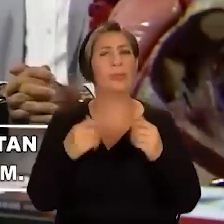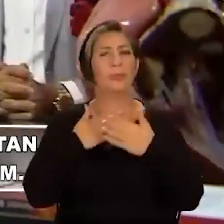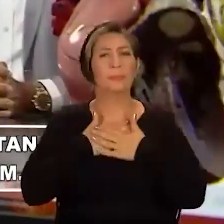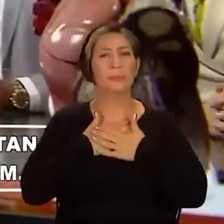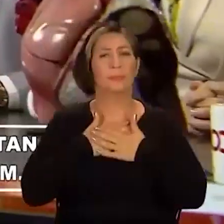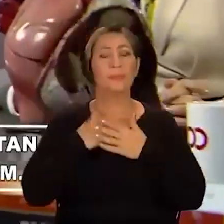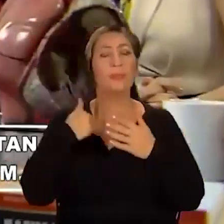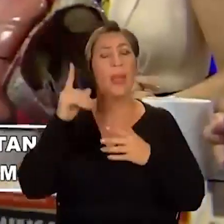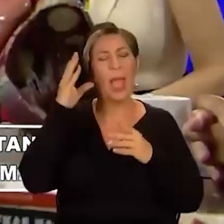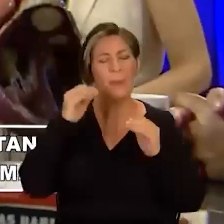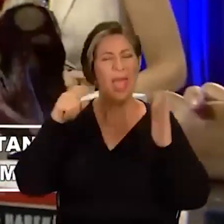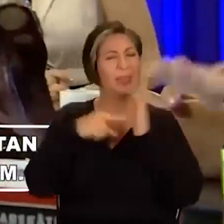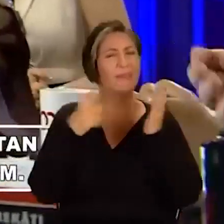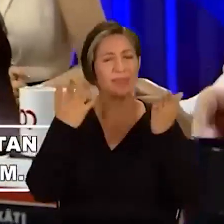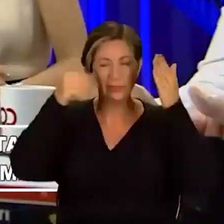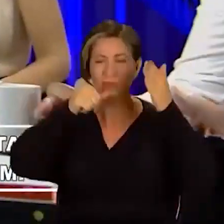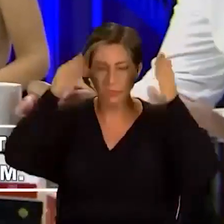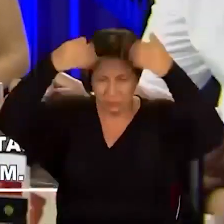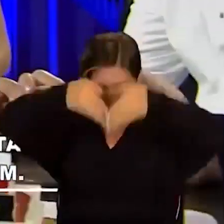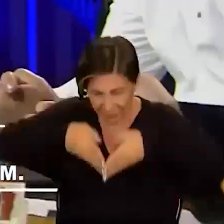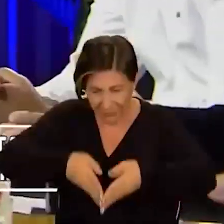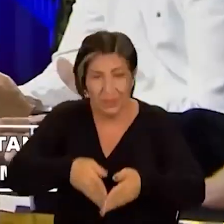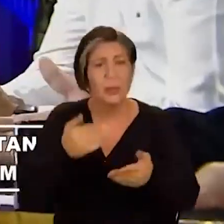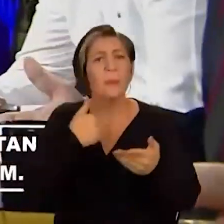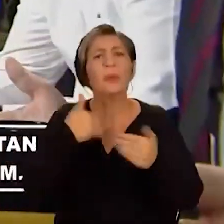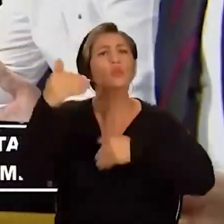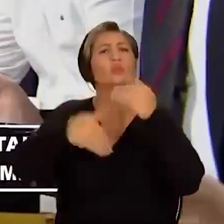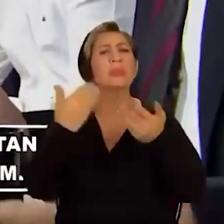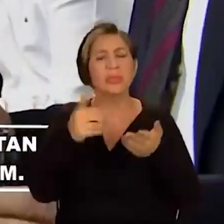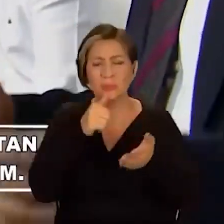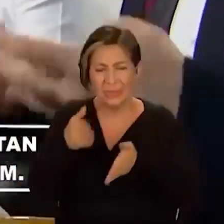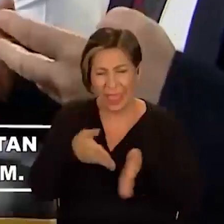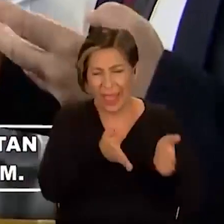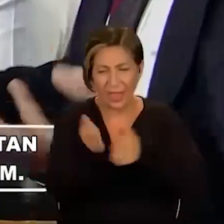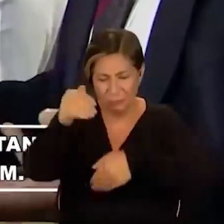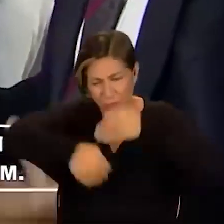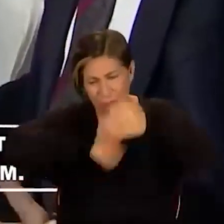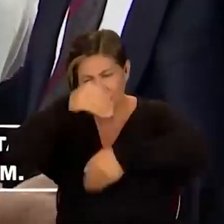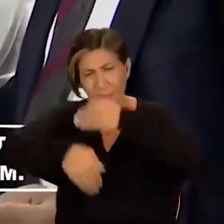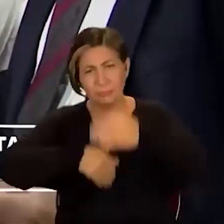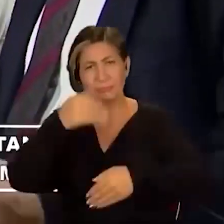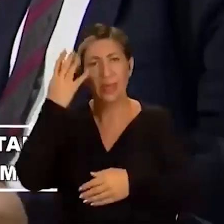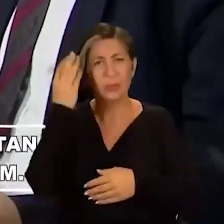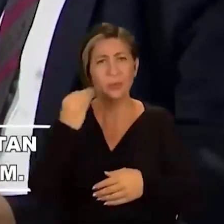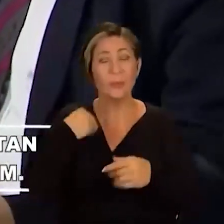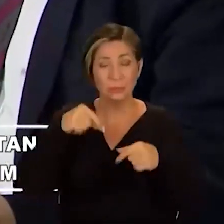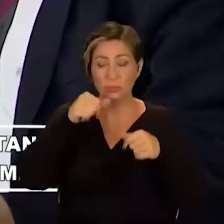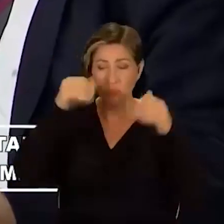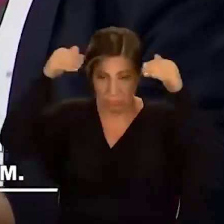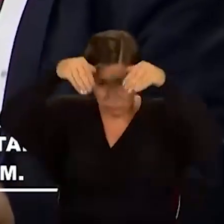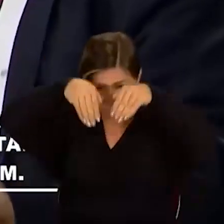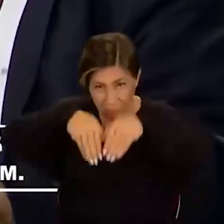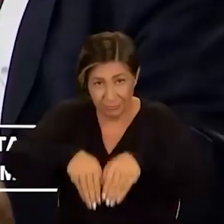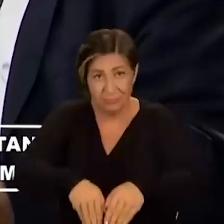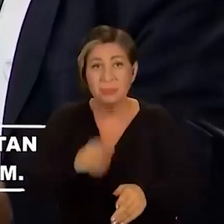en büyük idealimdi. Ben Sarıkamış'ta yüzmeyi çayda çimerken öğrendim. Ama yüzme, dalmayı çok arzu ediyordum. Şinasi Bingeli